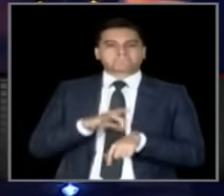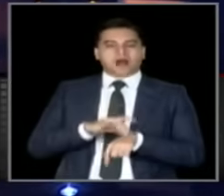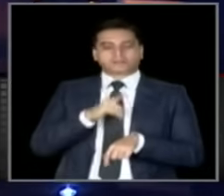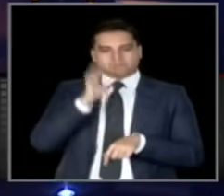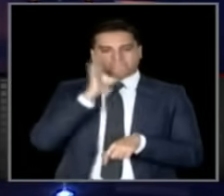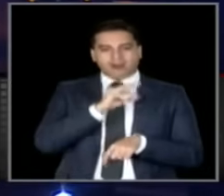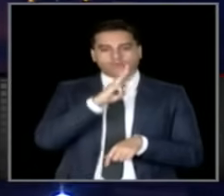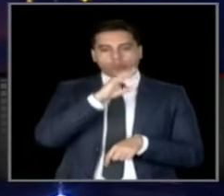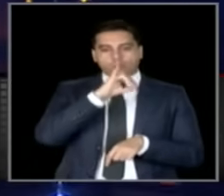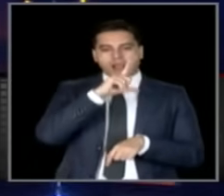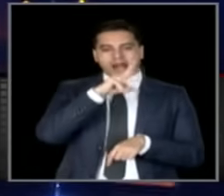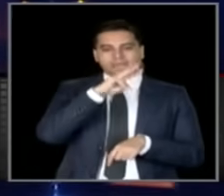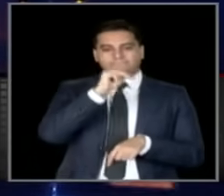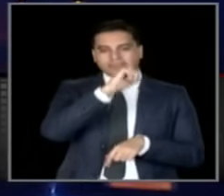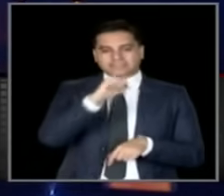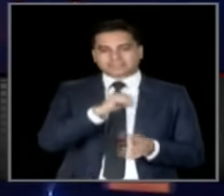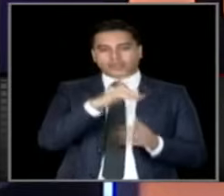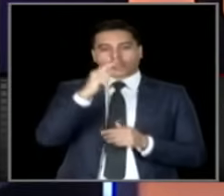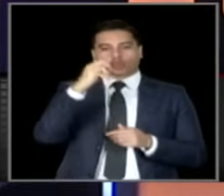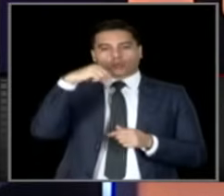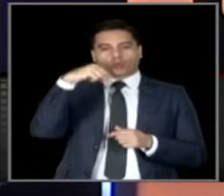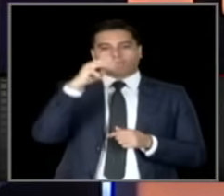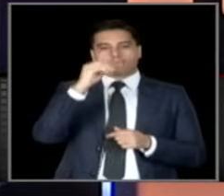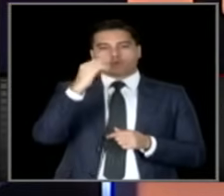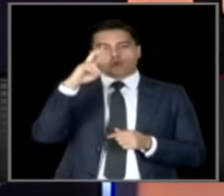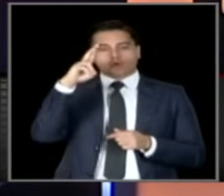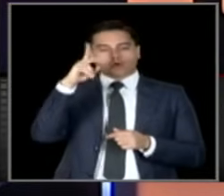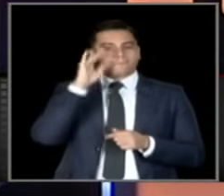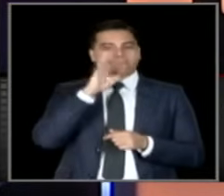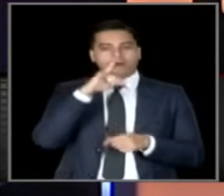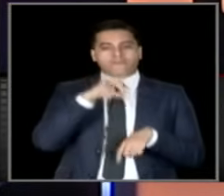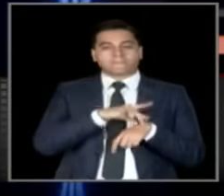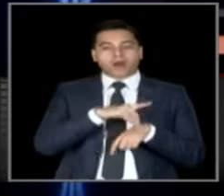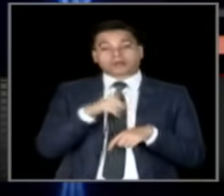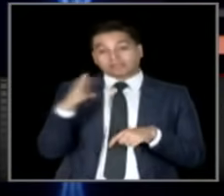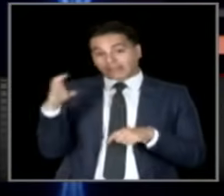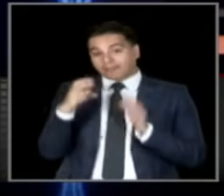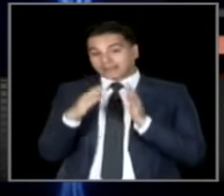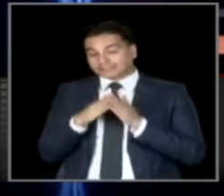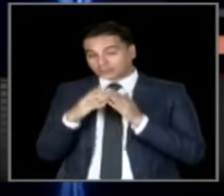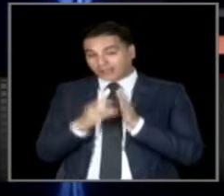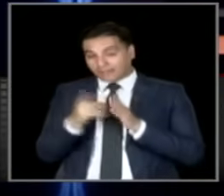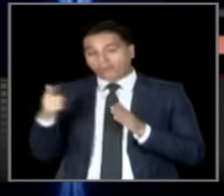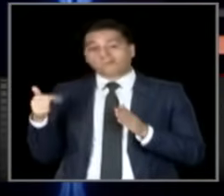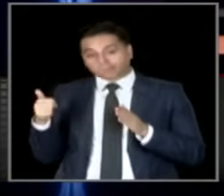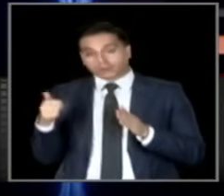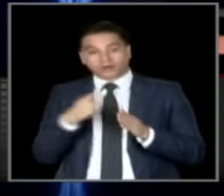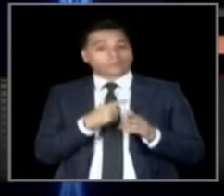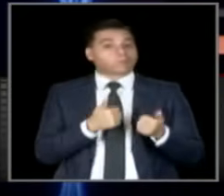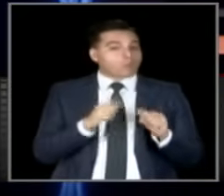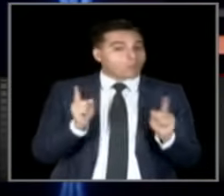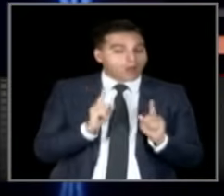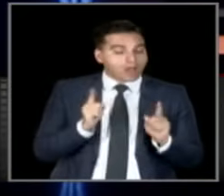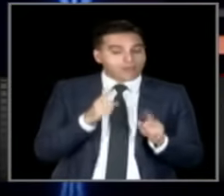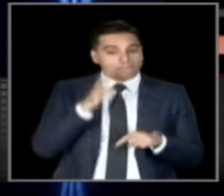طبعاً الإجابة موجودة في جامعة السويس. ما هو دكاترة. أكثر شيوعاً بين الأطفال